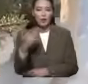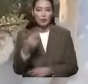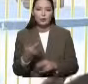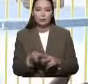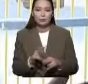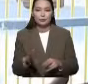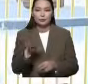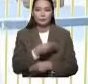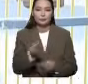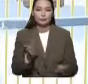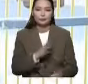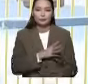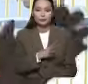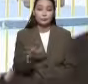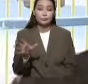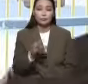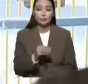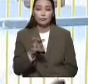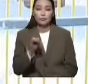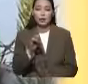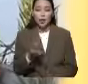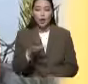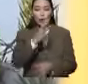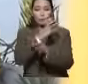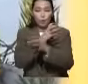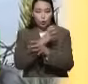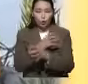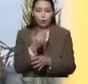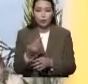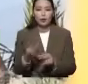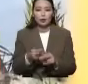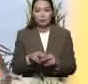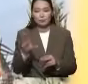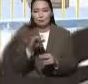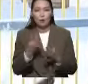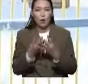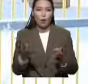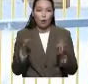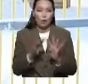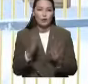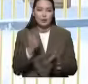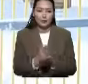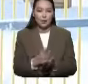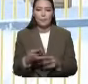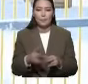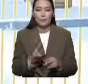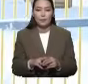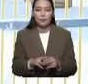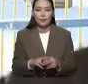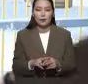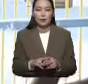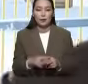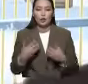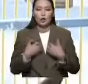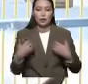қажетіне жарады. Маралдар, бұғылар түгел енді қорқытанады ғой. осымен сонымен қорқытанады. Анау хайвандар